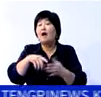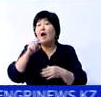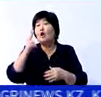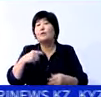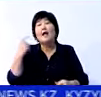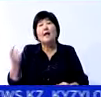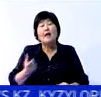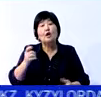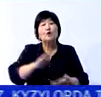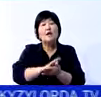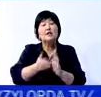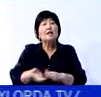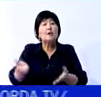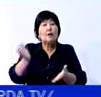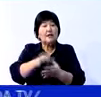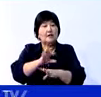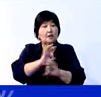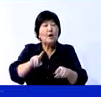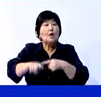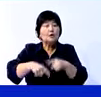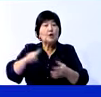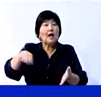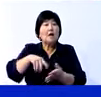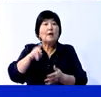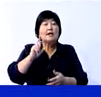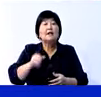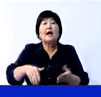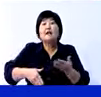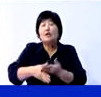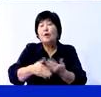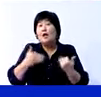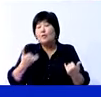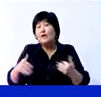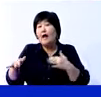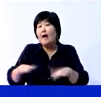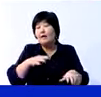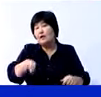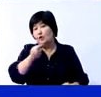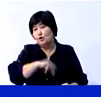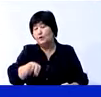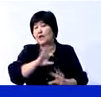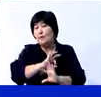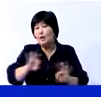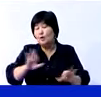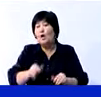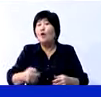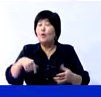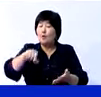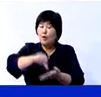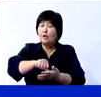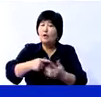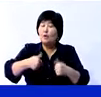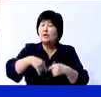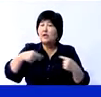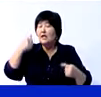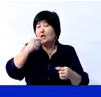әлеуметтік экономикалық жағдайымен таныстырып өтті. Сонан соң қалалық мәслихат ықпалымен бұйыл атқарылған жұмыстарға тоқталды. Өкілді орган жыл басынан